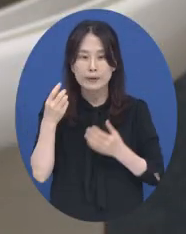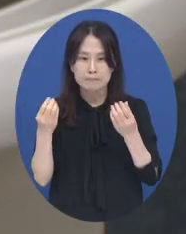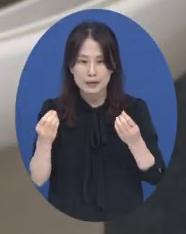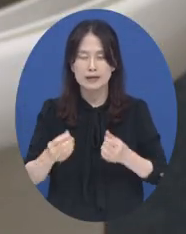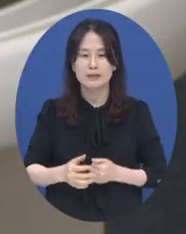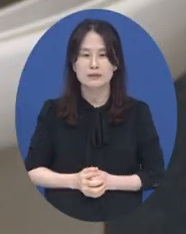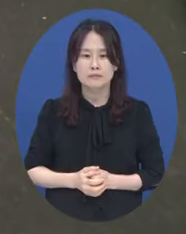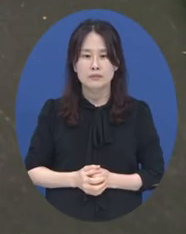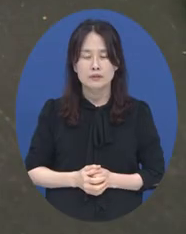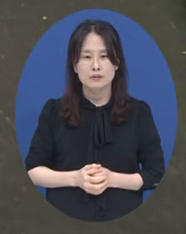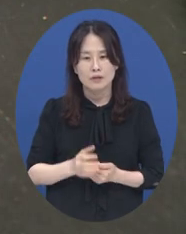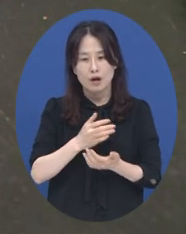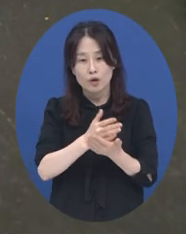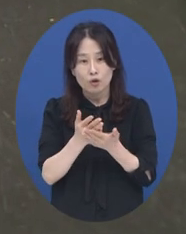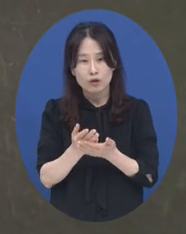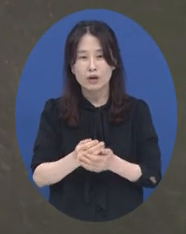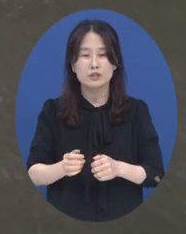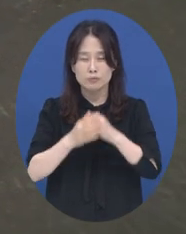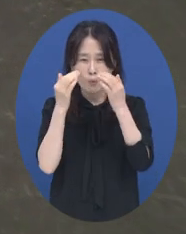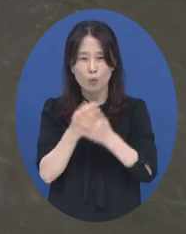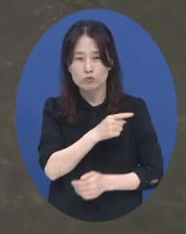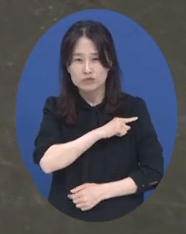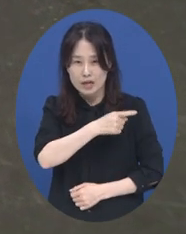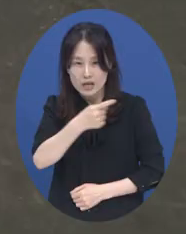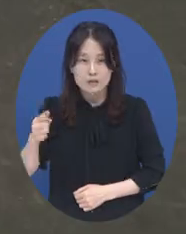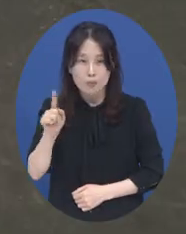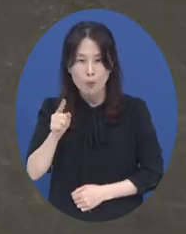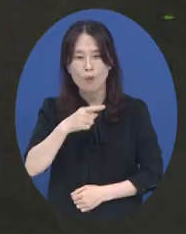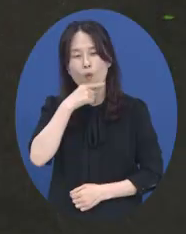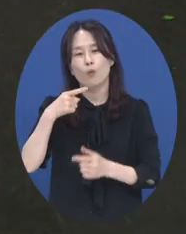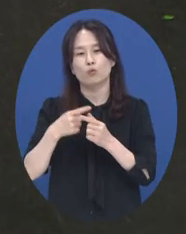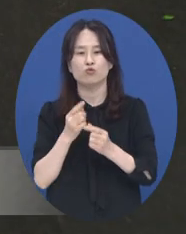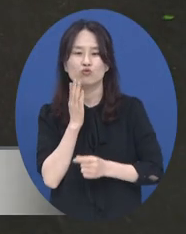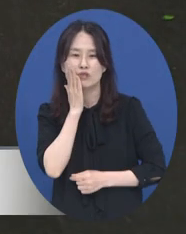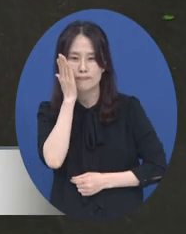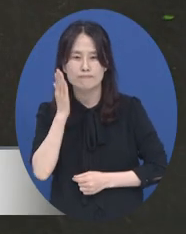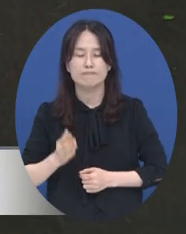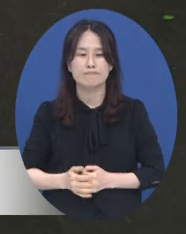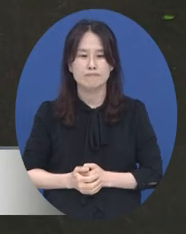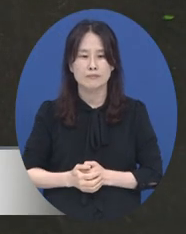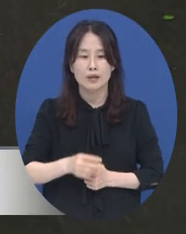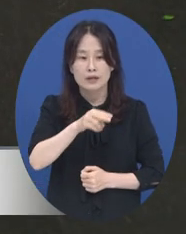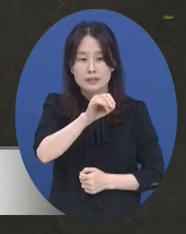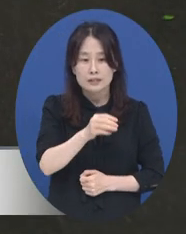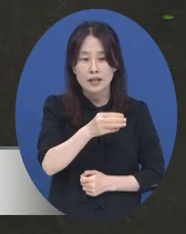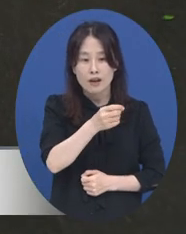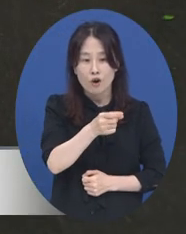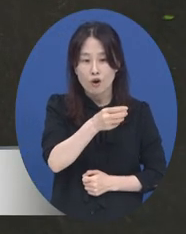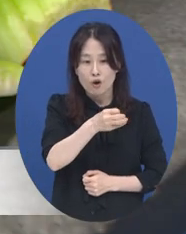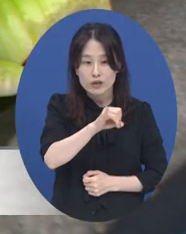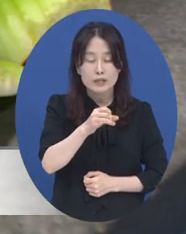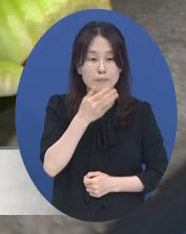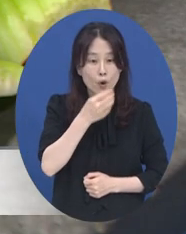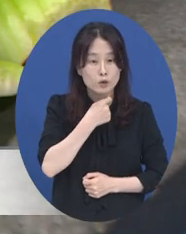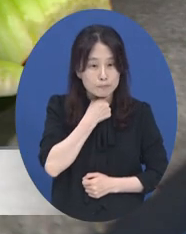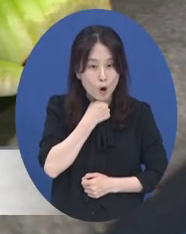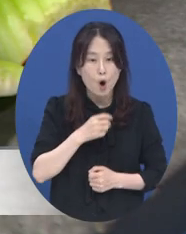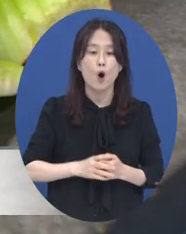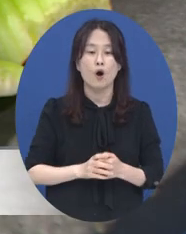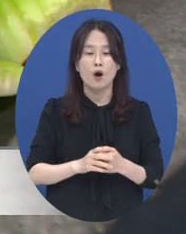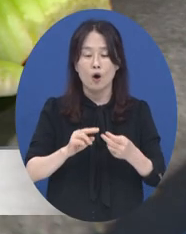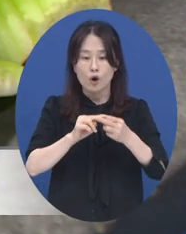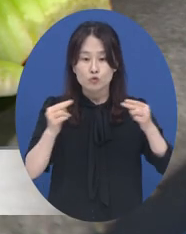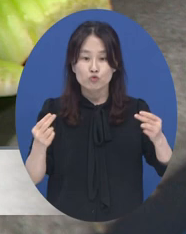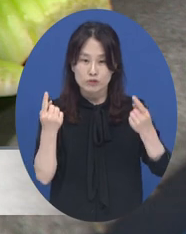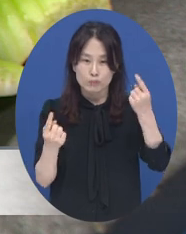그러나 이것저것 다 제치고 월등히 높은 건 고춧잎입니다. 샐러리를 먹는다면 부위별 함유량 확인